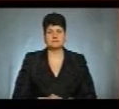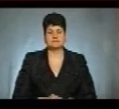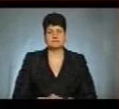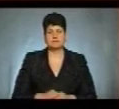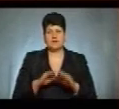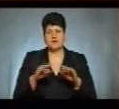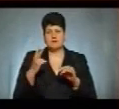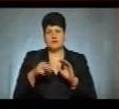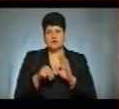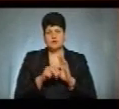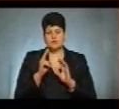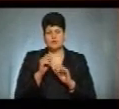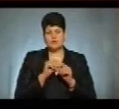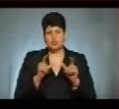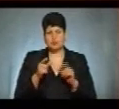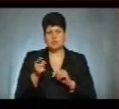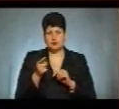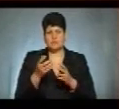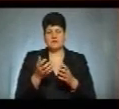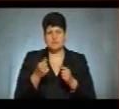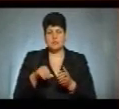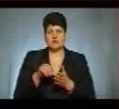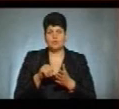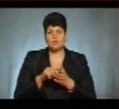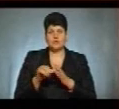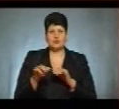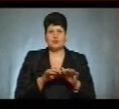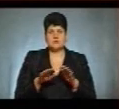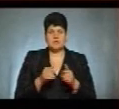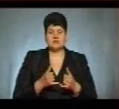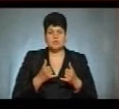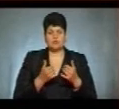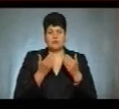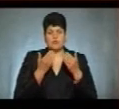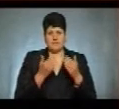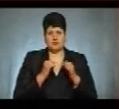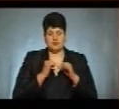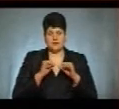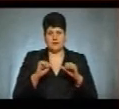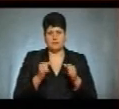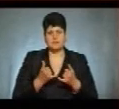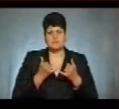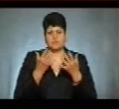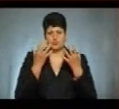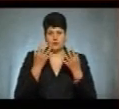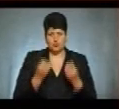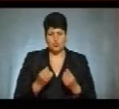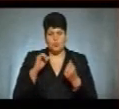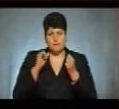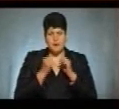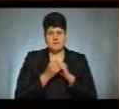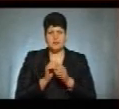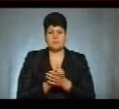Учні 26-ї школи Тернополя взяли участь у заході «Шануємо вашу відвагу», присвяченому Дню пам'яті та